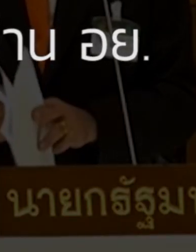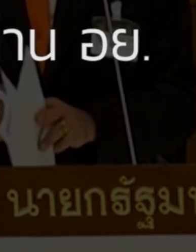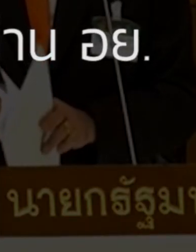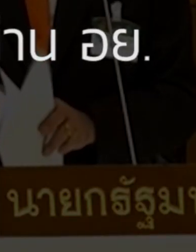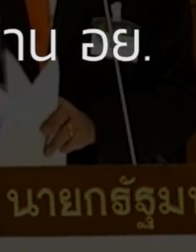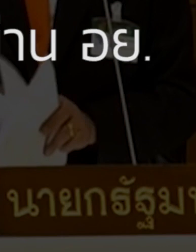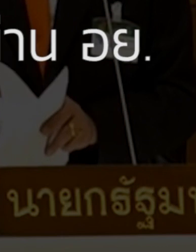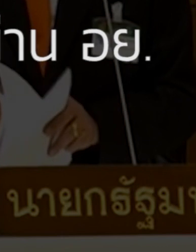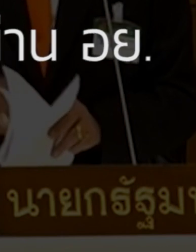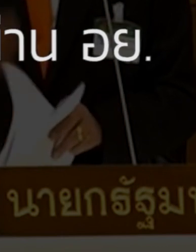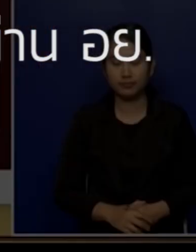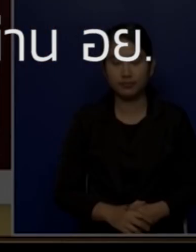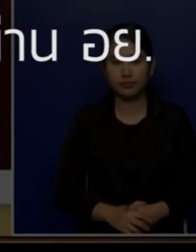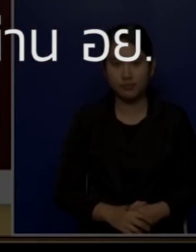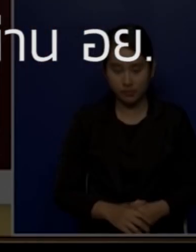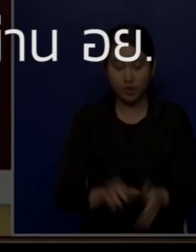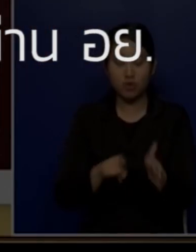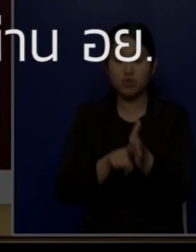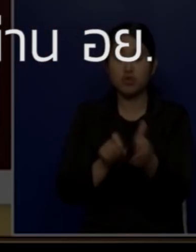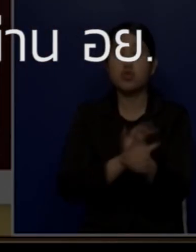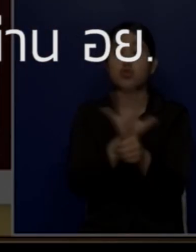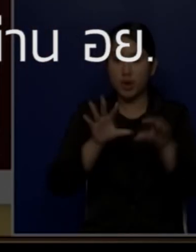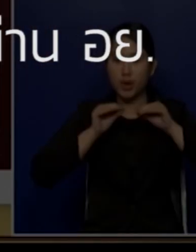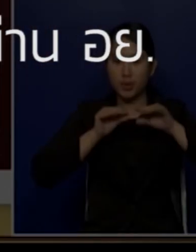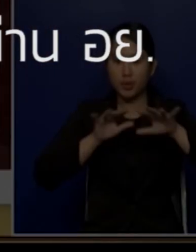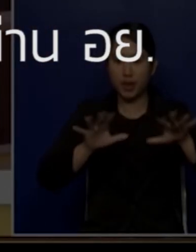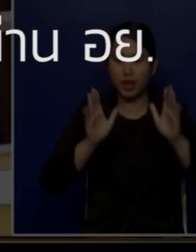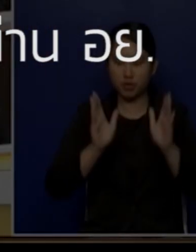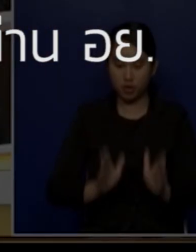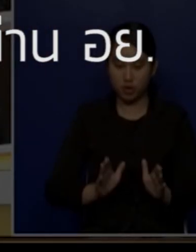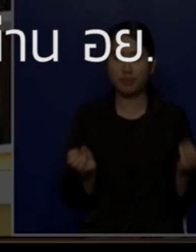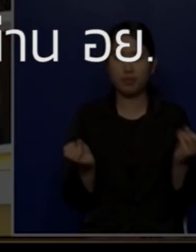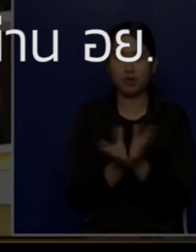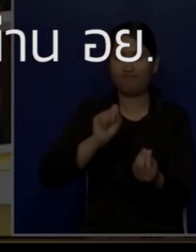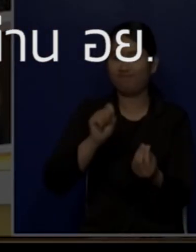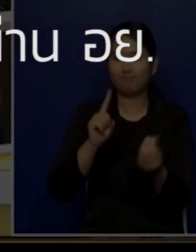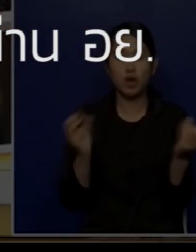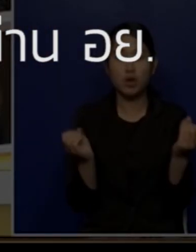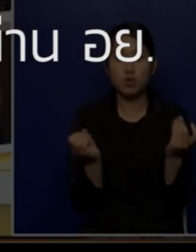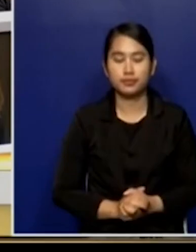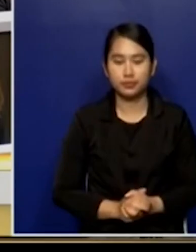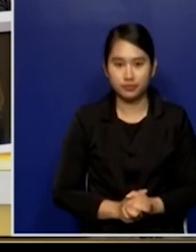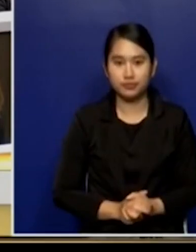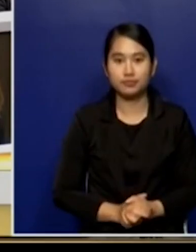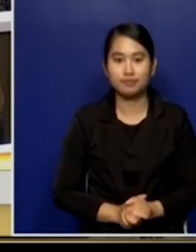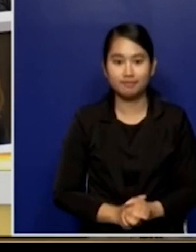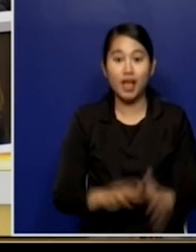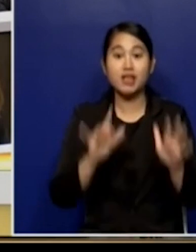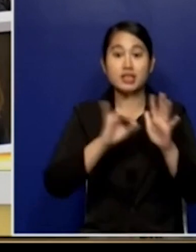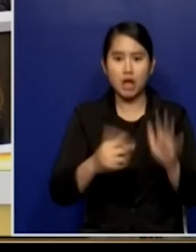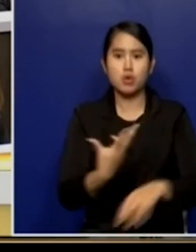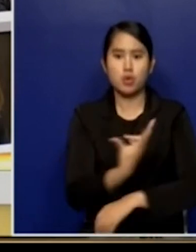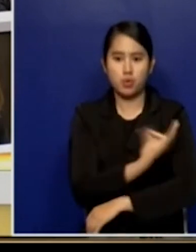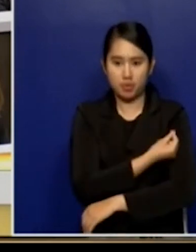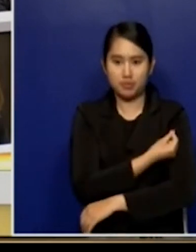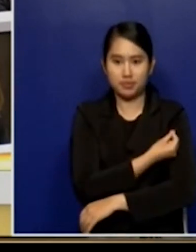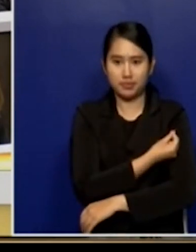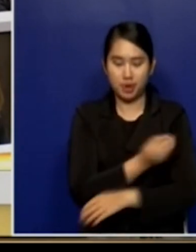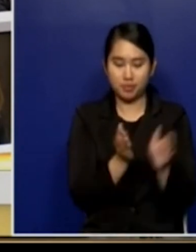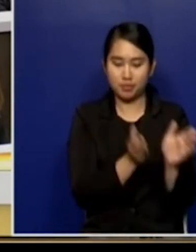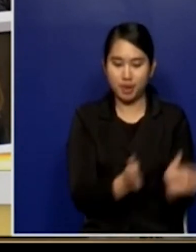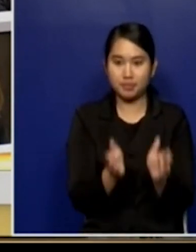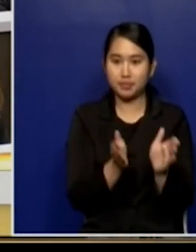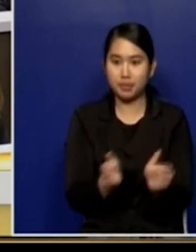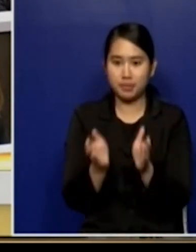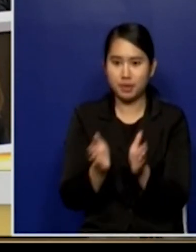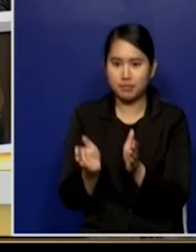ถานการณี่โลกระบาดคุกคามประชาชน ทใดานสุขภาพและเศรษฐกปากท้องกับวัคซินที่มกำลงกหหน่งคอนข้จำกับและพร